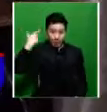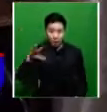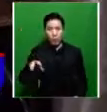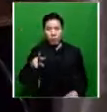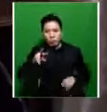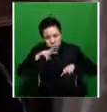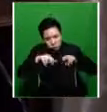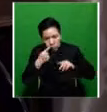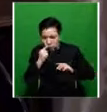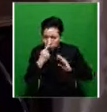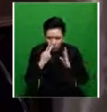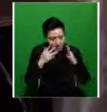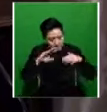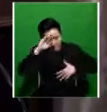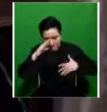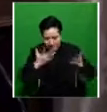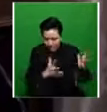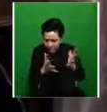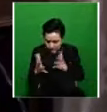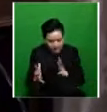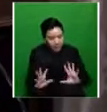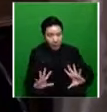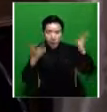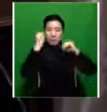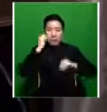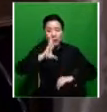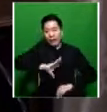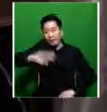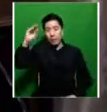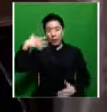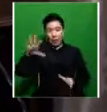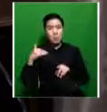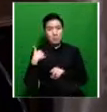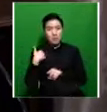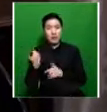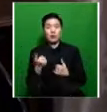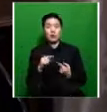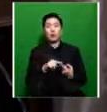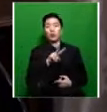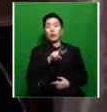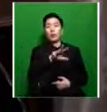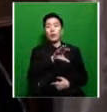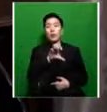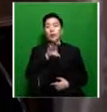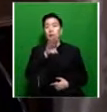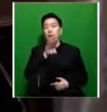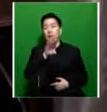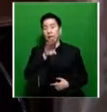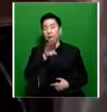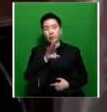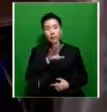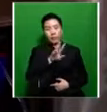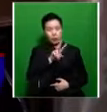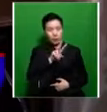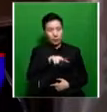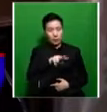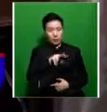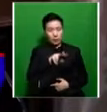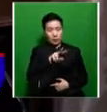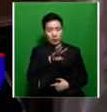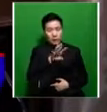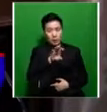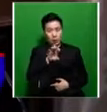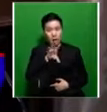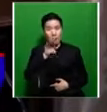จแล้วไม่เป็นนะครับปลอดภัยกลับบ้านได้แล้วและจริงๆแล้วในส่วนที่2457รายเนี่ยบางส่วนผลแลบออกมาแล้วด้วย